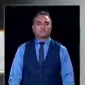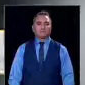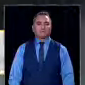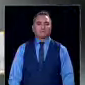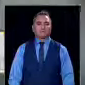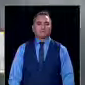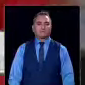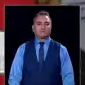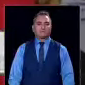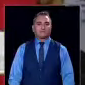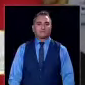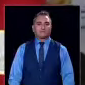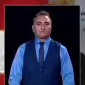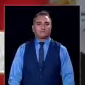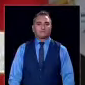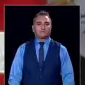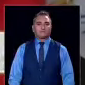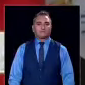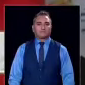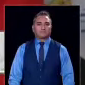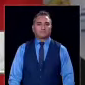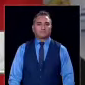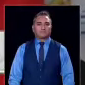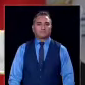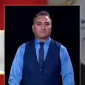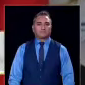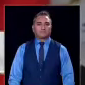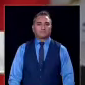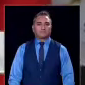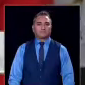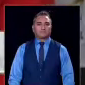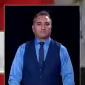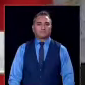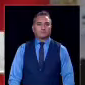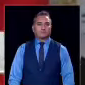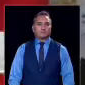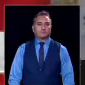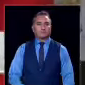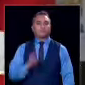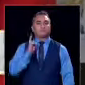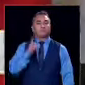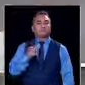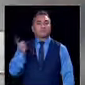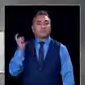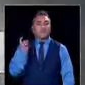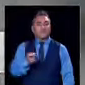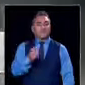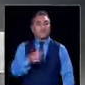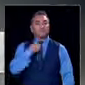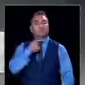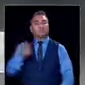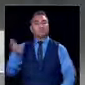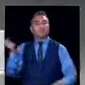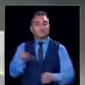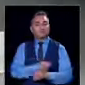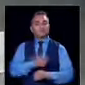Bize saldırıyor. Boğazına saldırmaya başladı. Ve seni öldürürüm, seni boğazlarım. Bize küfür ediyor ve